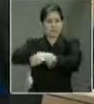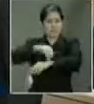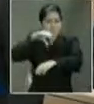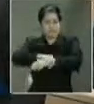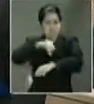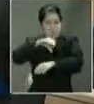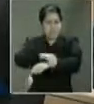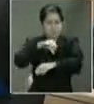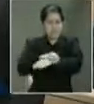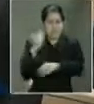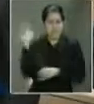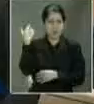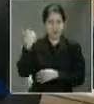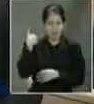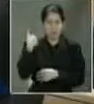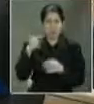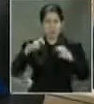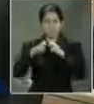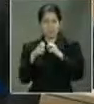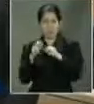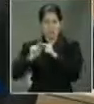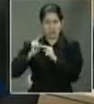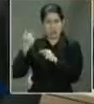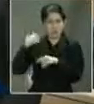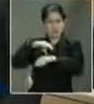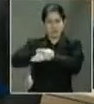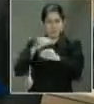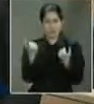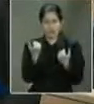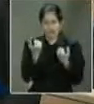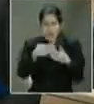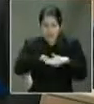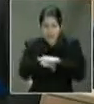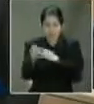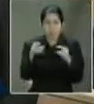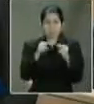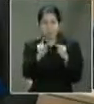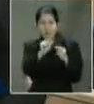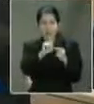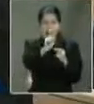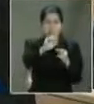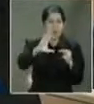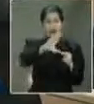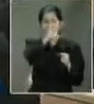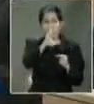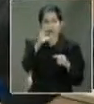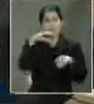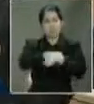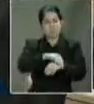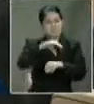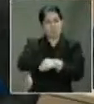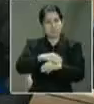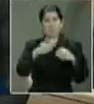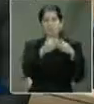ลิมมาประชาท่านขณะนี้กำลังจะหนีออกแม่น้ำกระบี่ขณะนี้ร่มเด็กเฉลิมกำลังจะลงเรือยอด